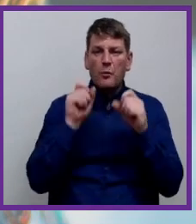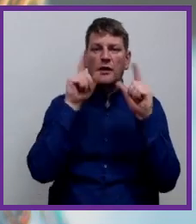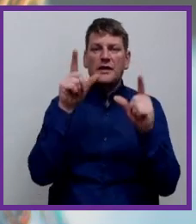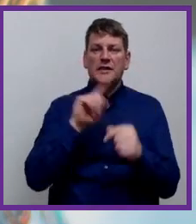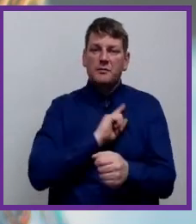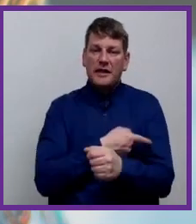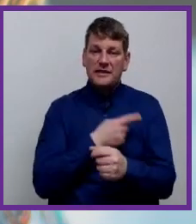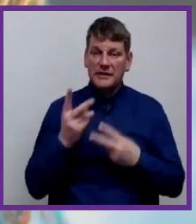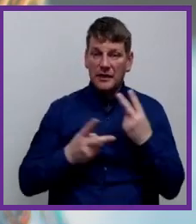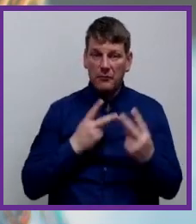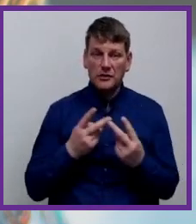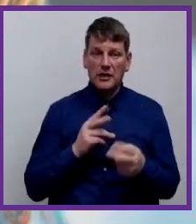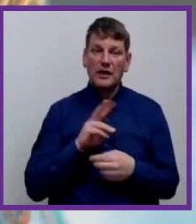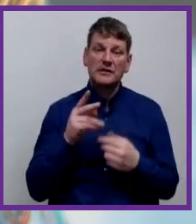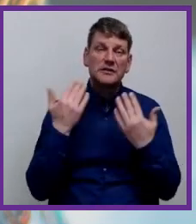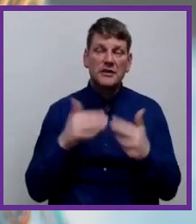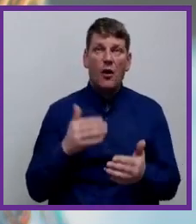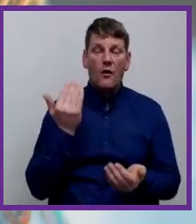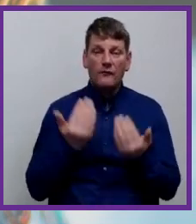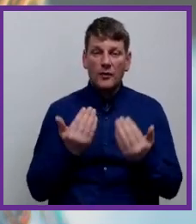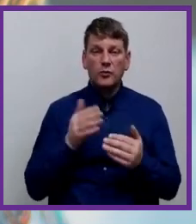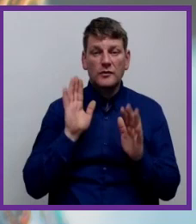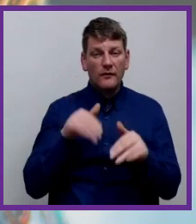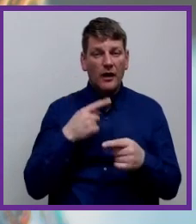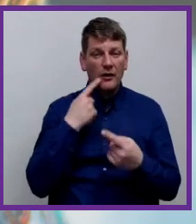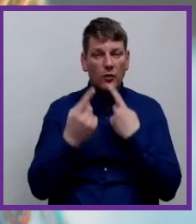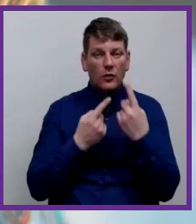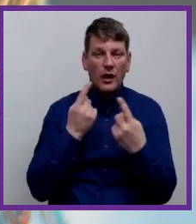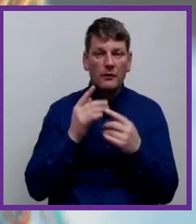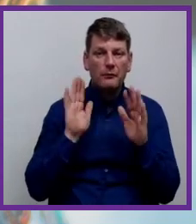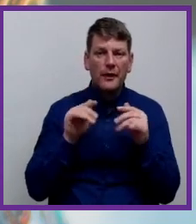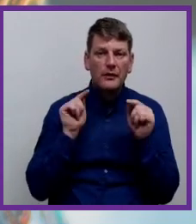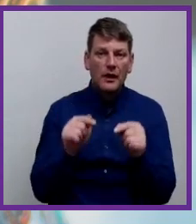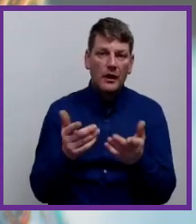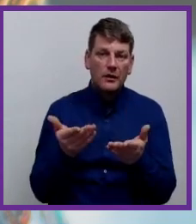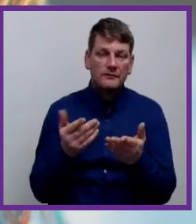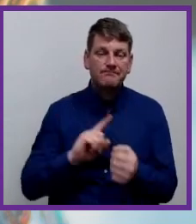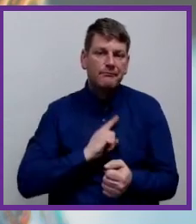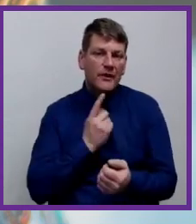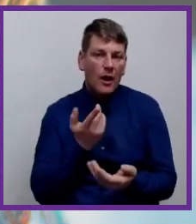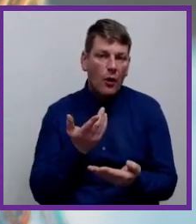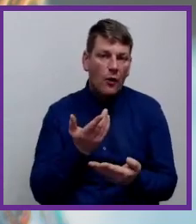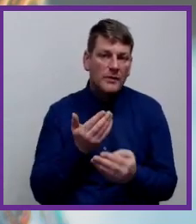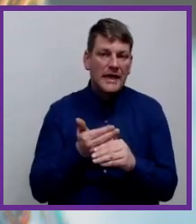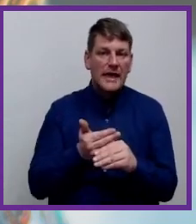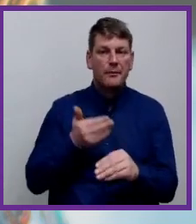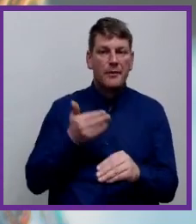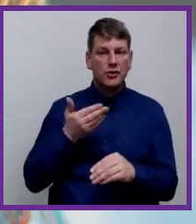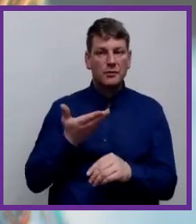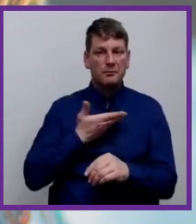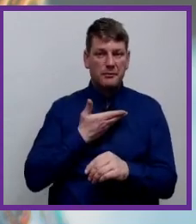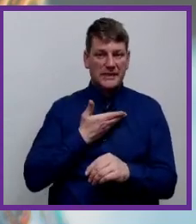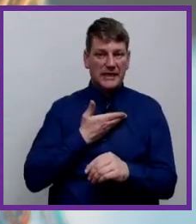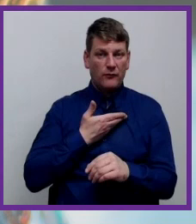spēcīgas emocijas, kas jau, un varbūt šeit var runāt par tādu traumas, iepriekš piedzīvotas traumas